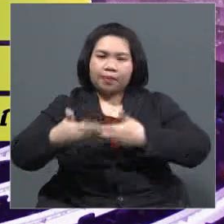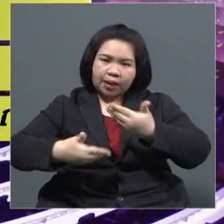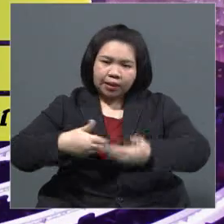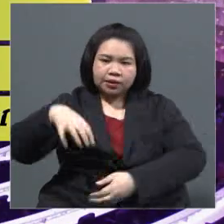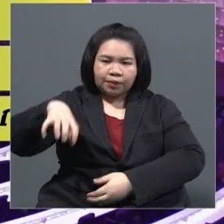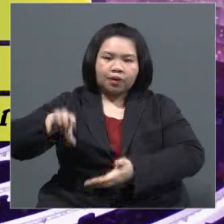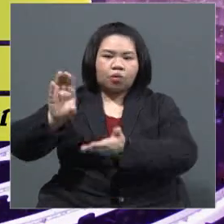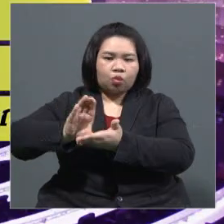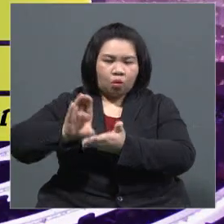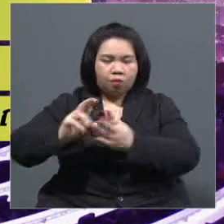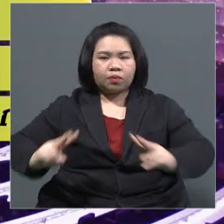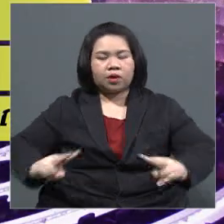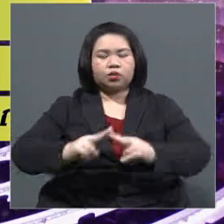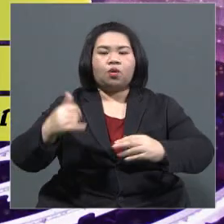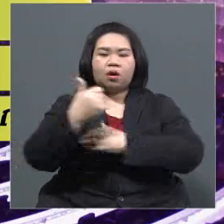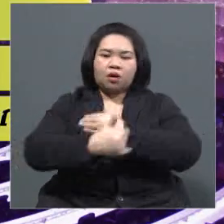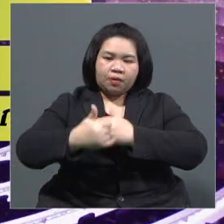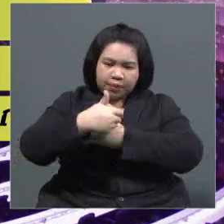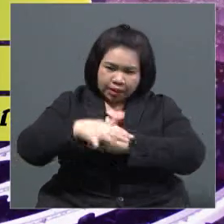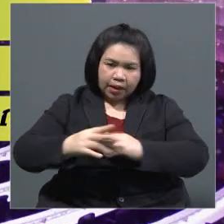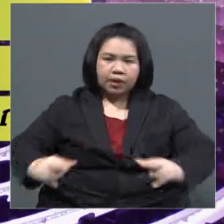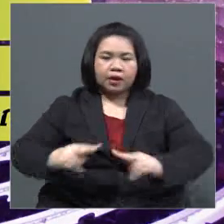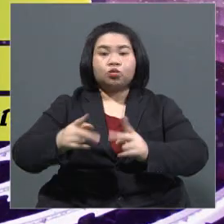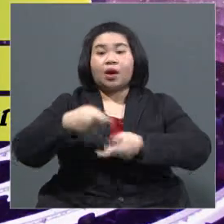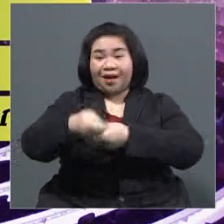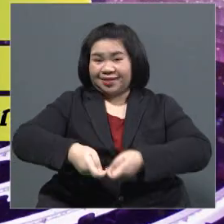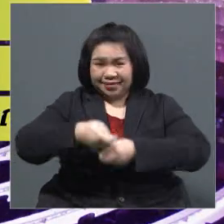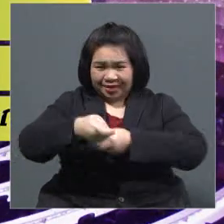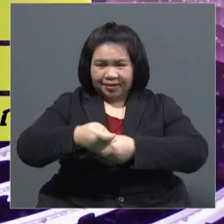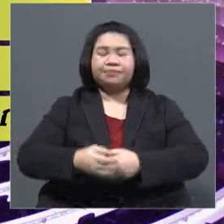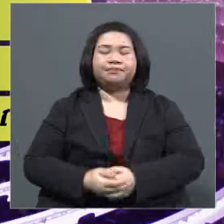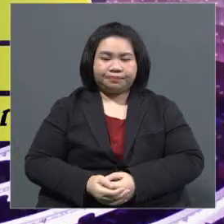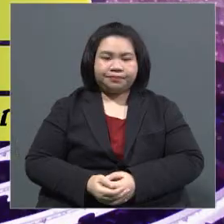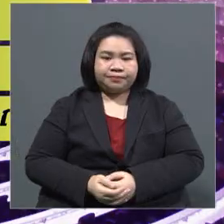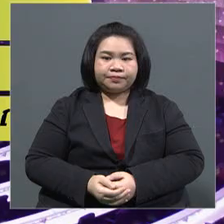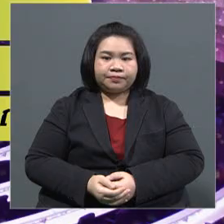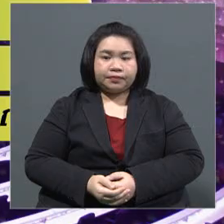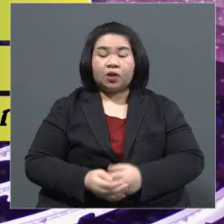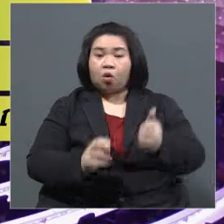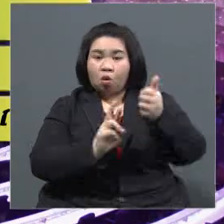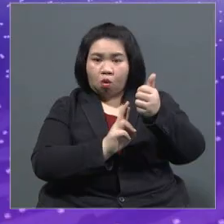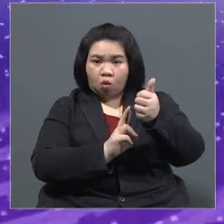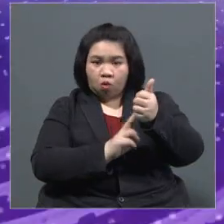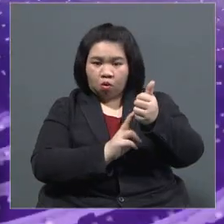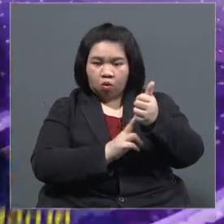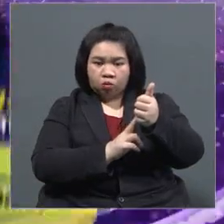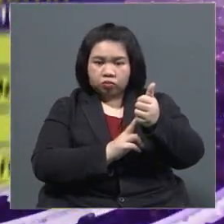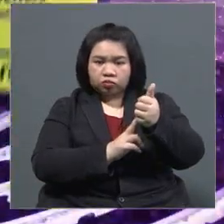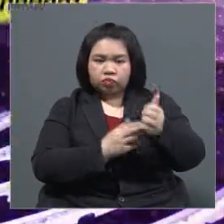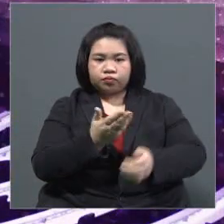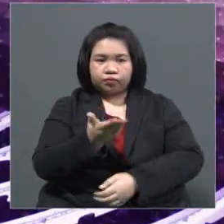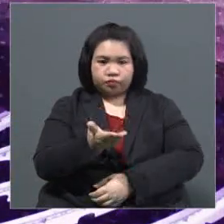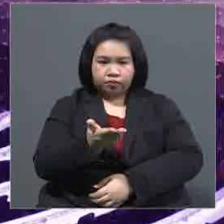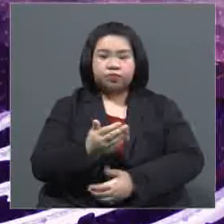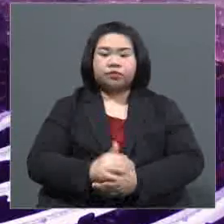กระทรวงการต่างประเทศกระทรวงเกษตรและสหกรณ์ค่ะขณะที่นายประเสริฐจันทรรวงทองรองนายกรัฐมนตรีและรัฐมนตรีว่าการ